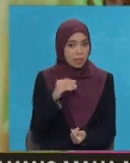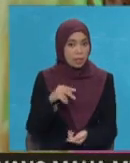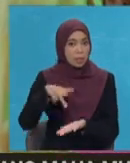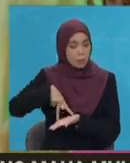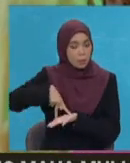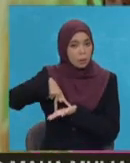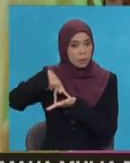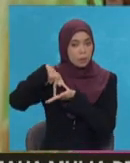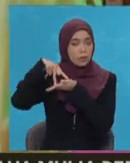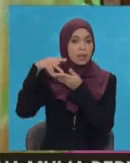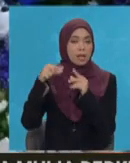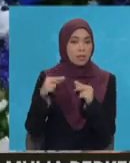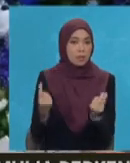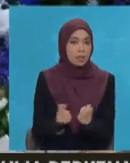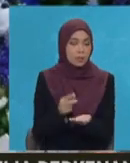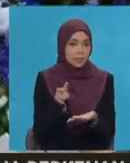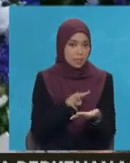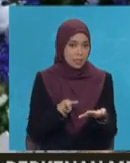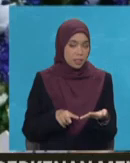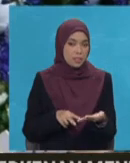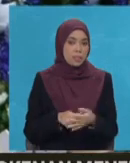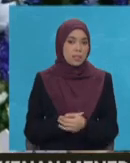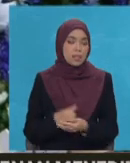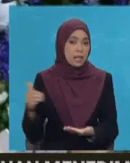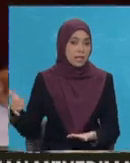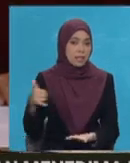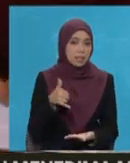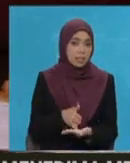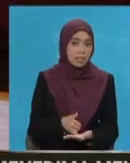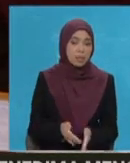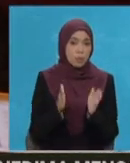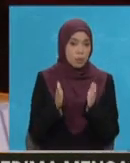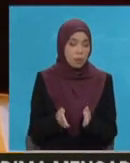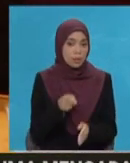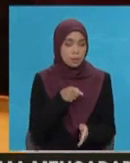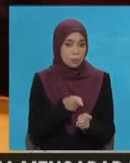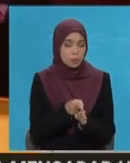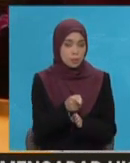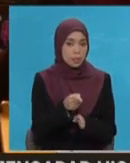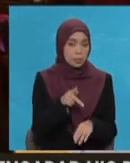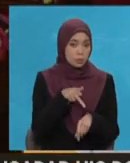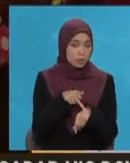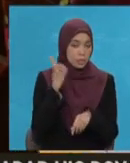Awang Haji Ahmad Abdul Salam bin Haji Abdurrahman pemangku penolong pengarang pusat dakwah